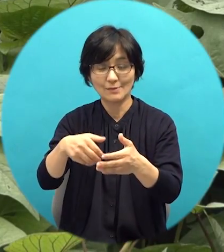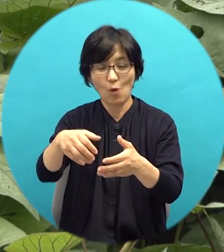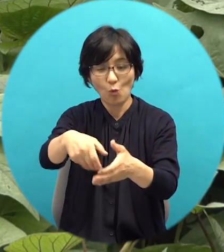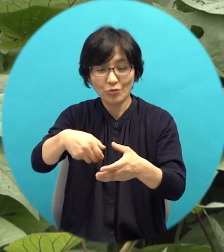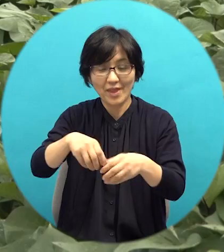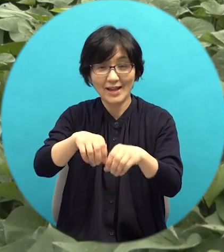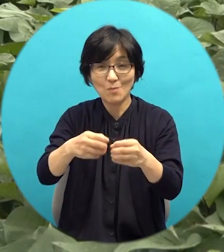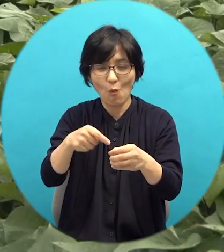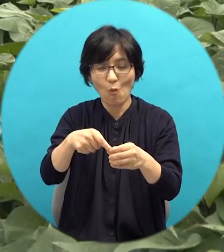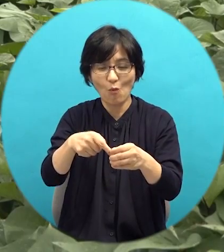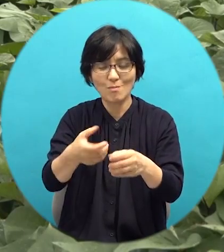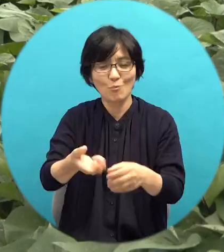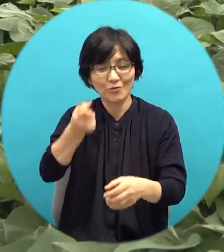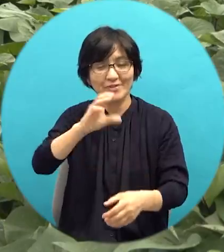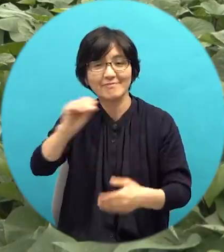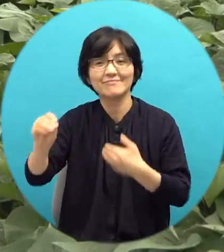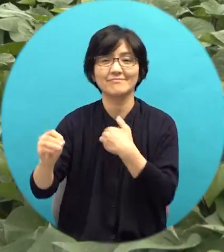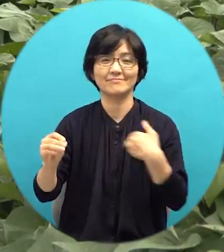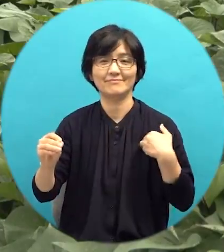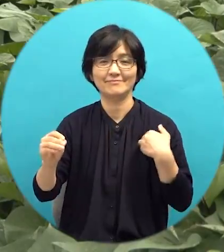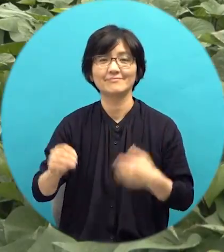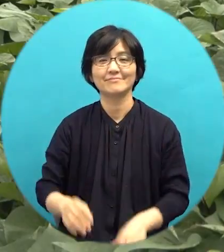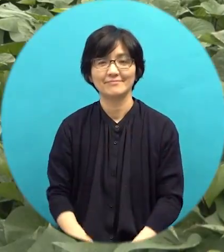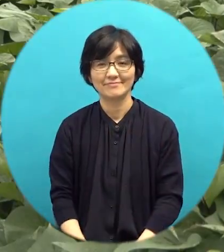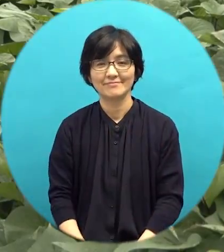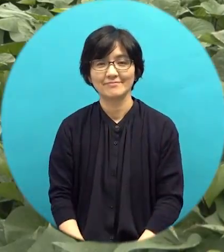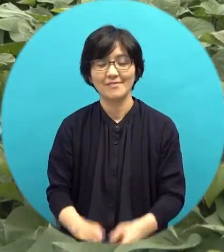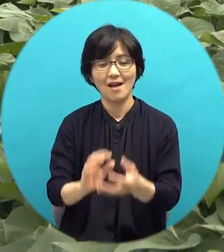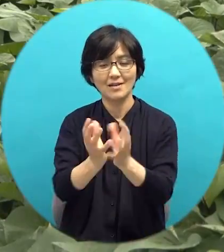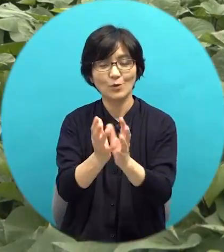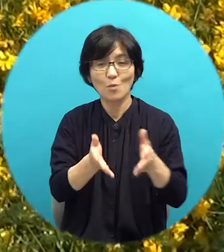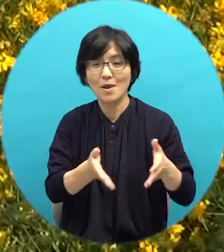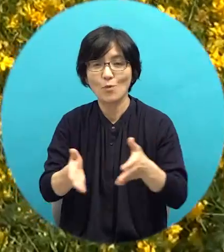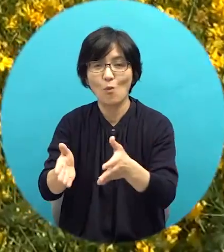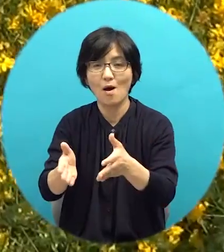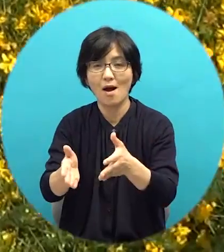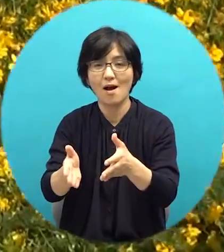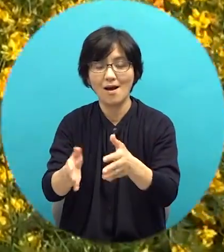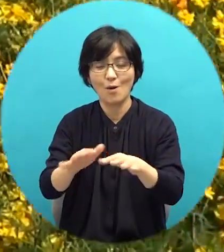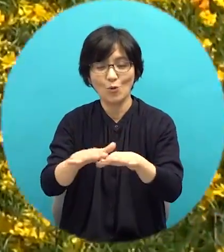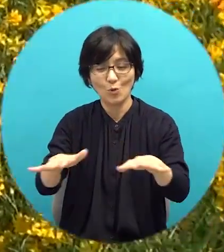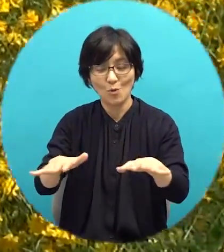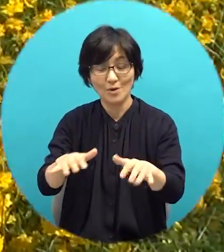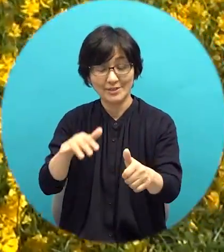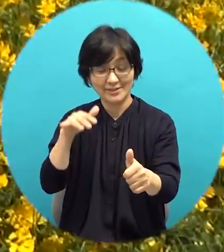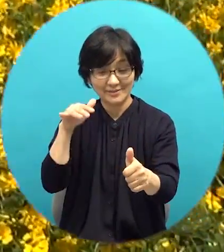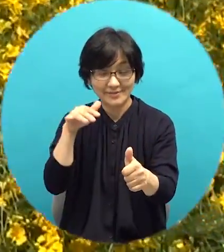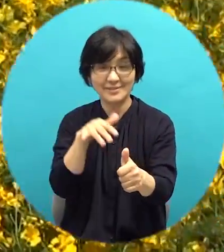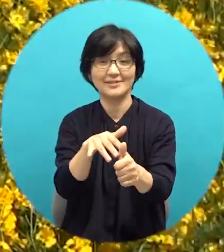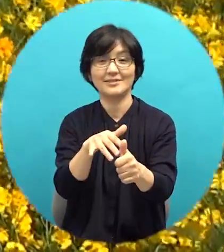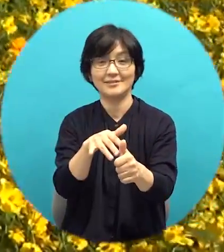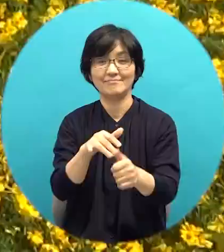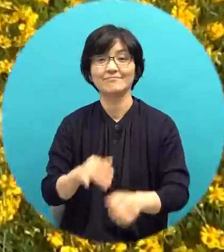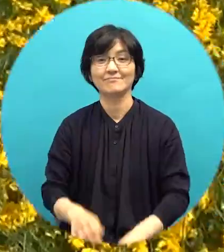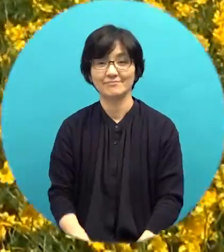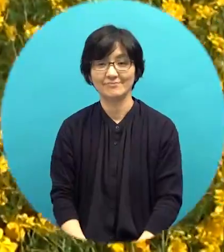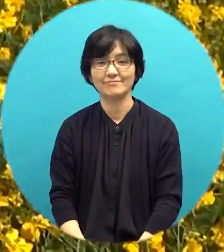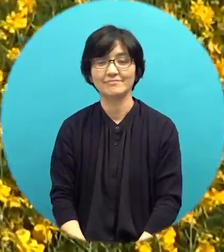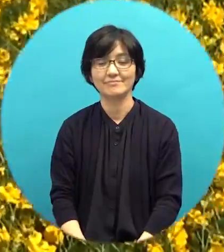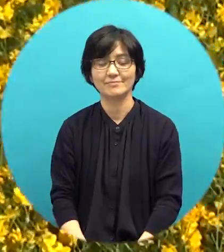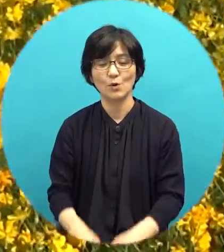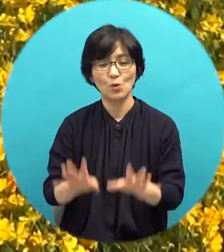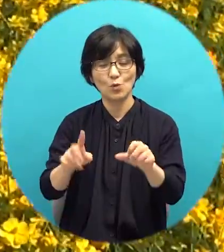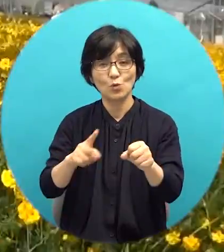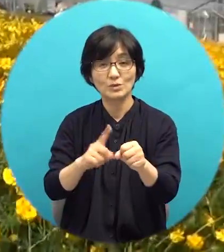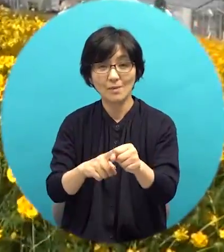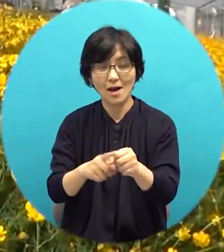ったのをお持ち帰りいただけます。花の迷路はお子さんたちに非常に好評です。で、今